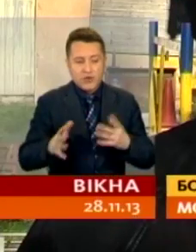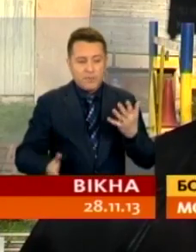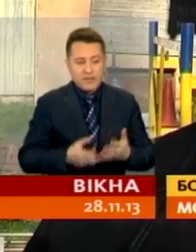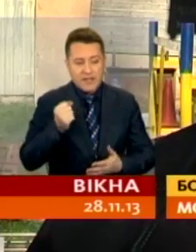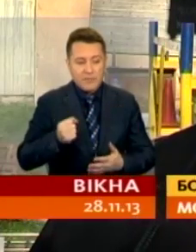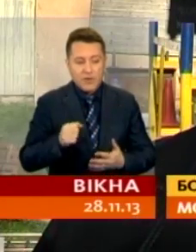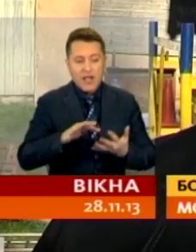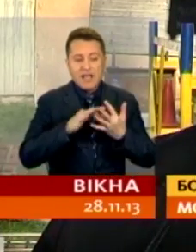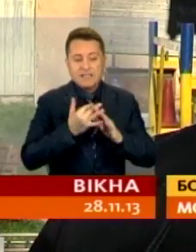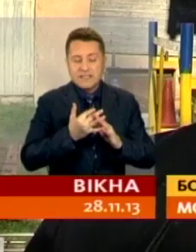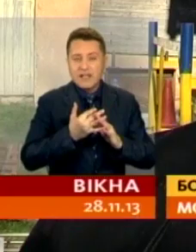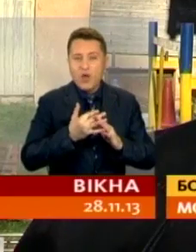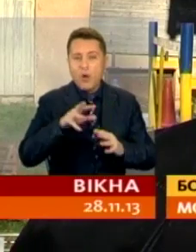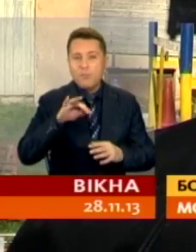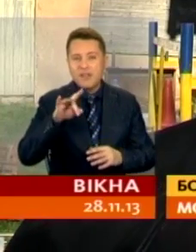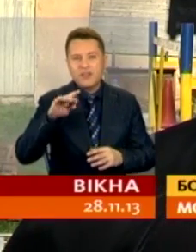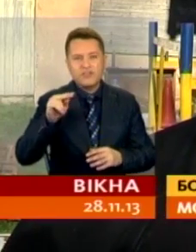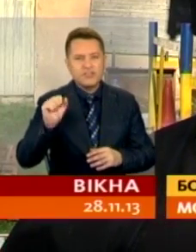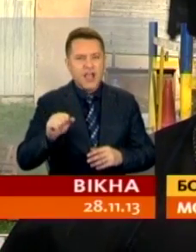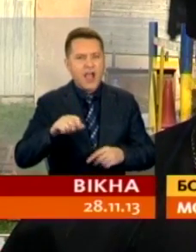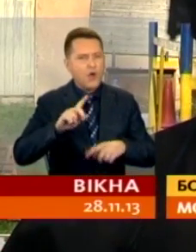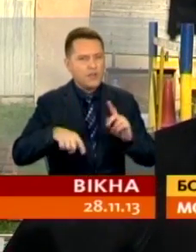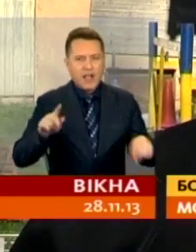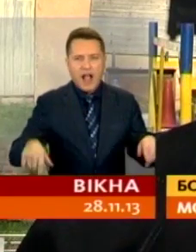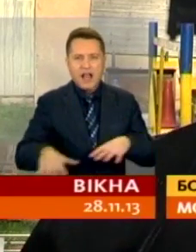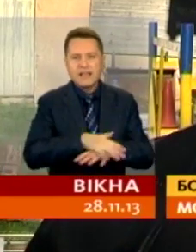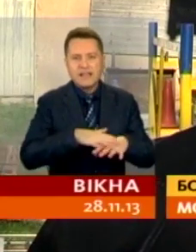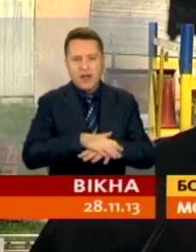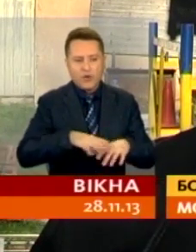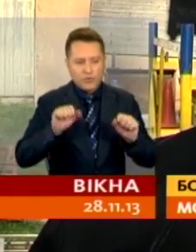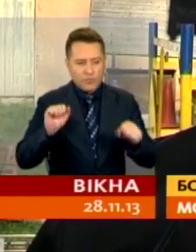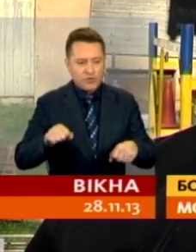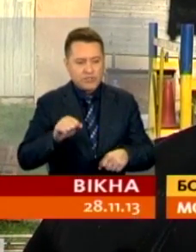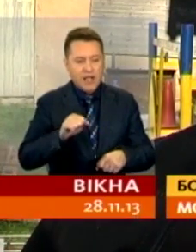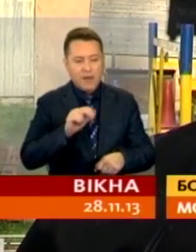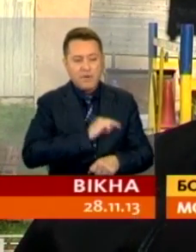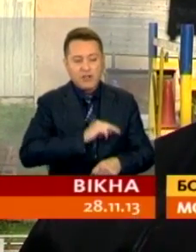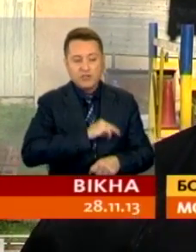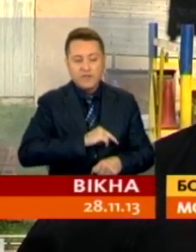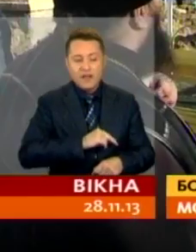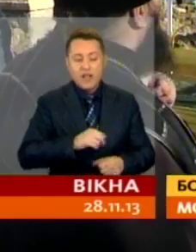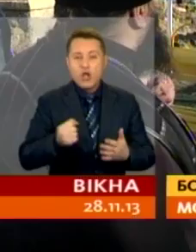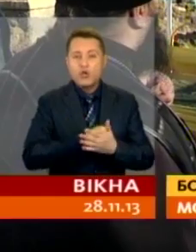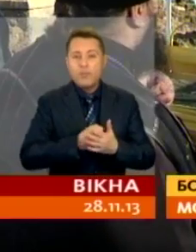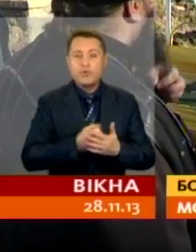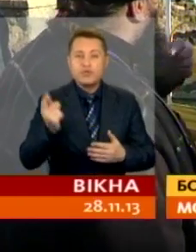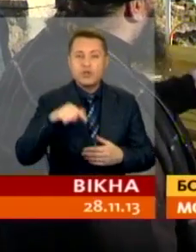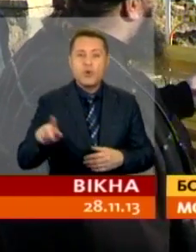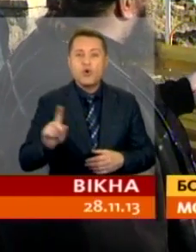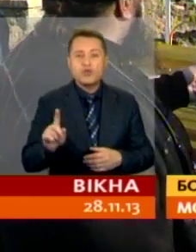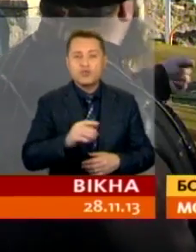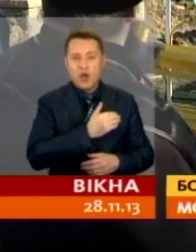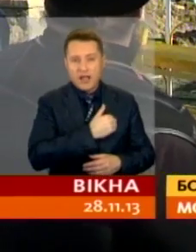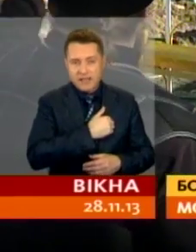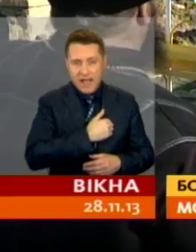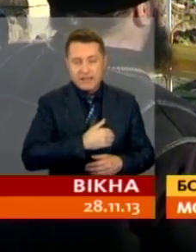І село Мирча, повірте мені, це унікальні наріти, за ними можна працювати, і вони добуються того, що хочуть. Отець зовсім на будові